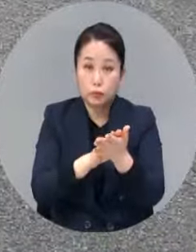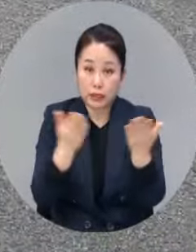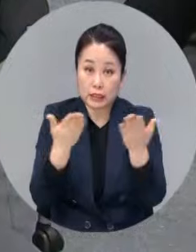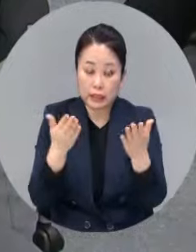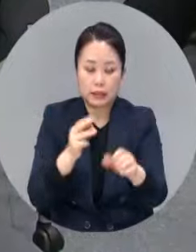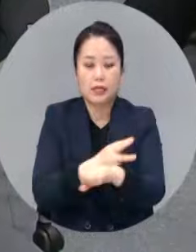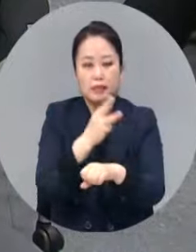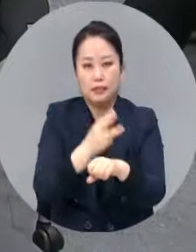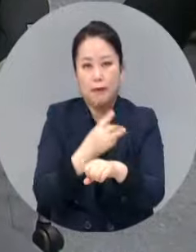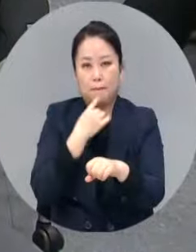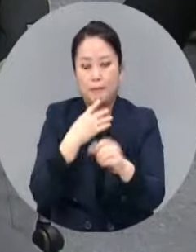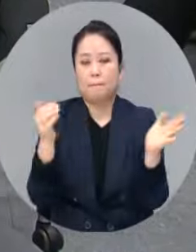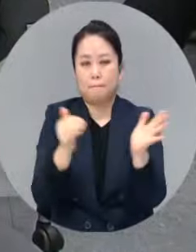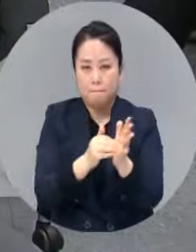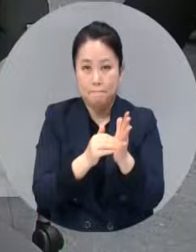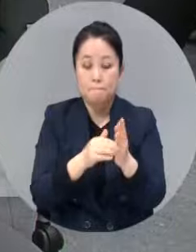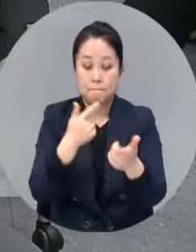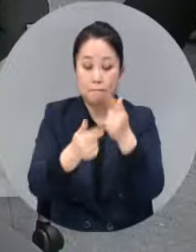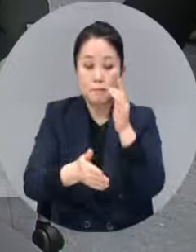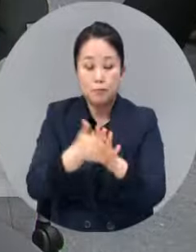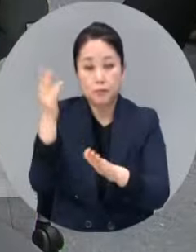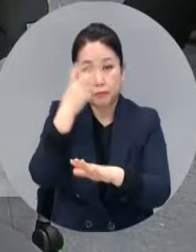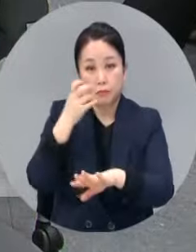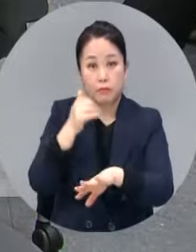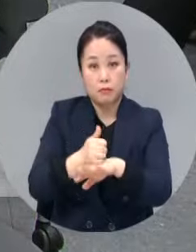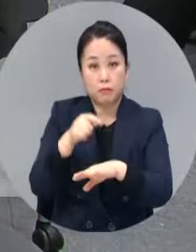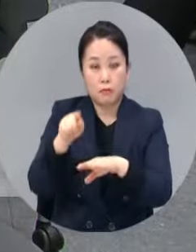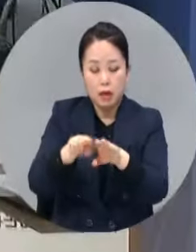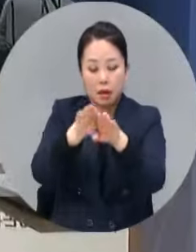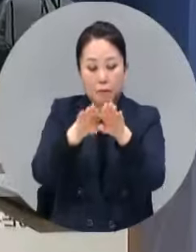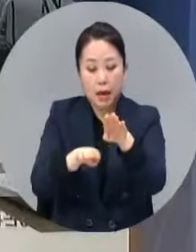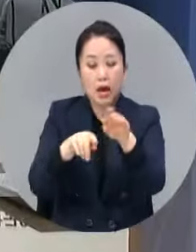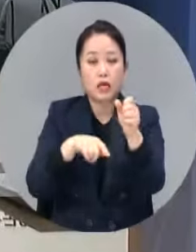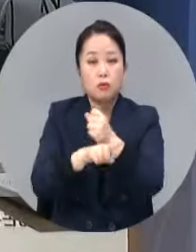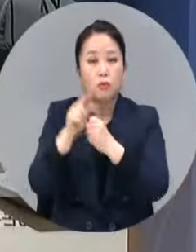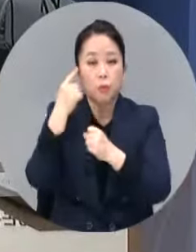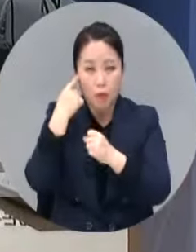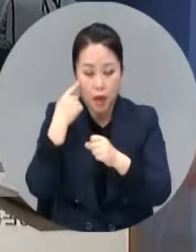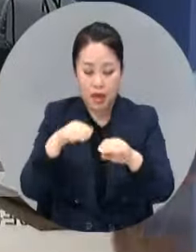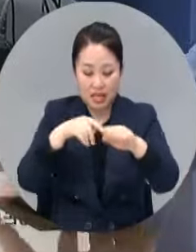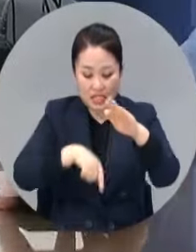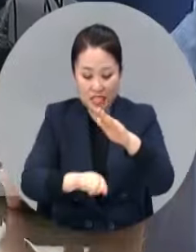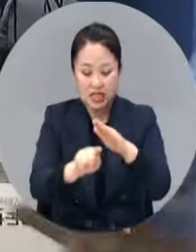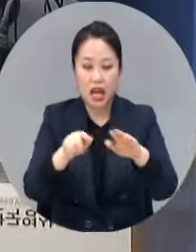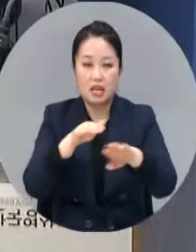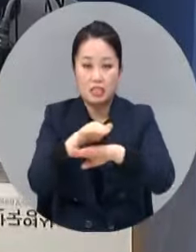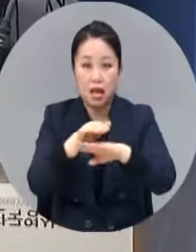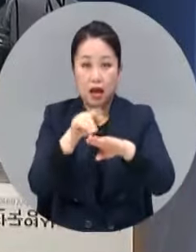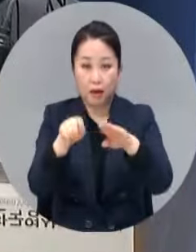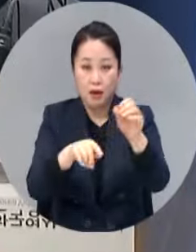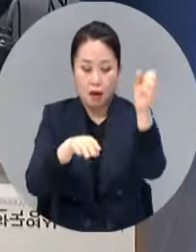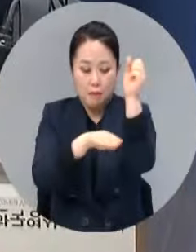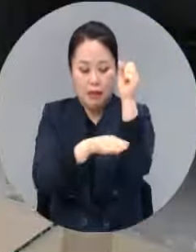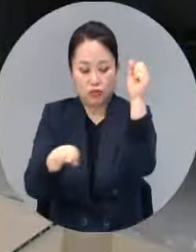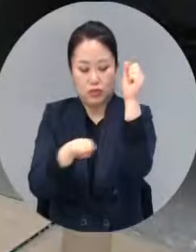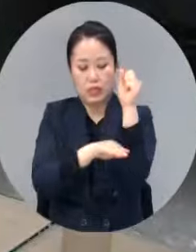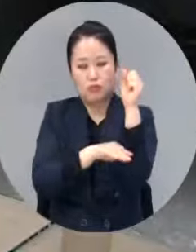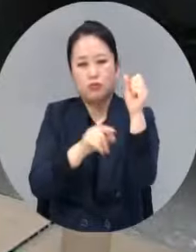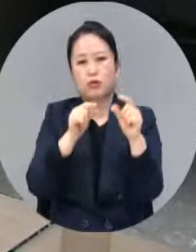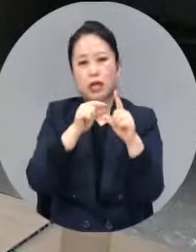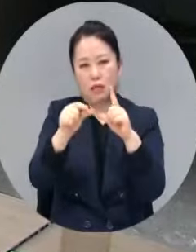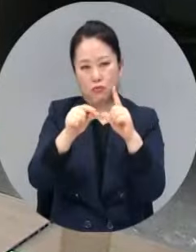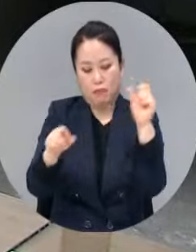끝났습니다. 부산시 조사 결과 단차는 지하차도 공사를 위해 다리를 지탱하는 말뚝 일부를